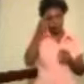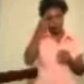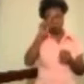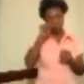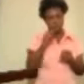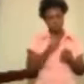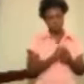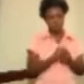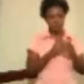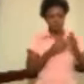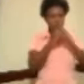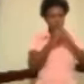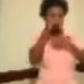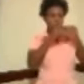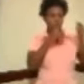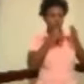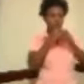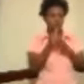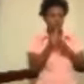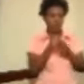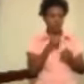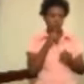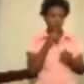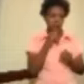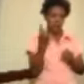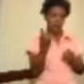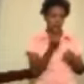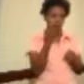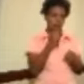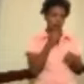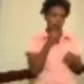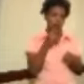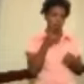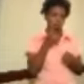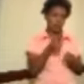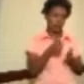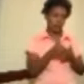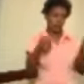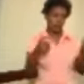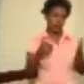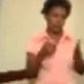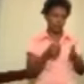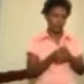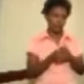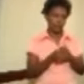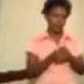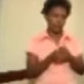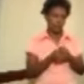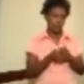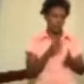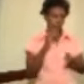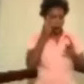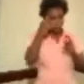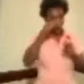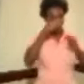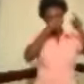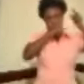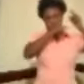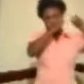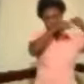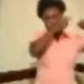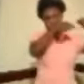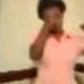la reconstruction, ou seul barrière que m'a dit tout à l'heure, c'est que l'approche générale, c'est que